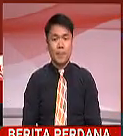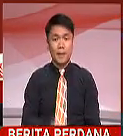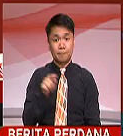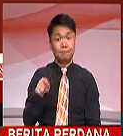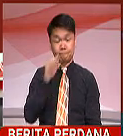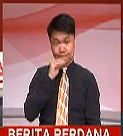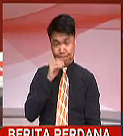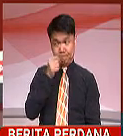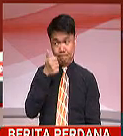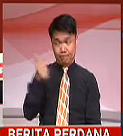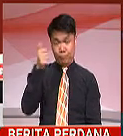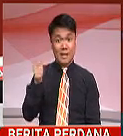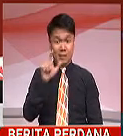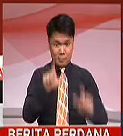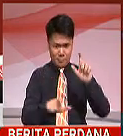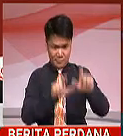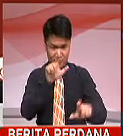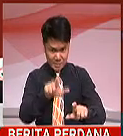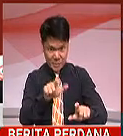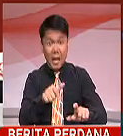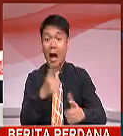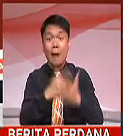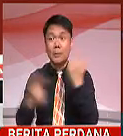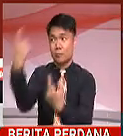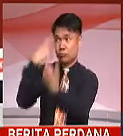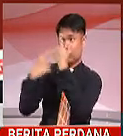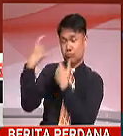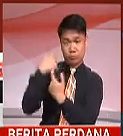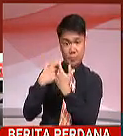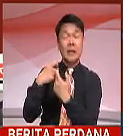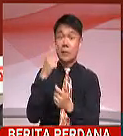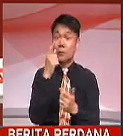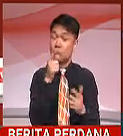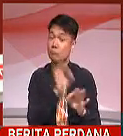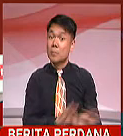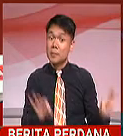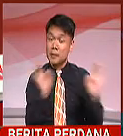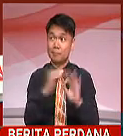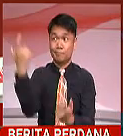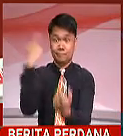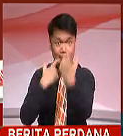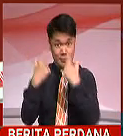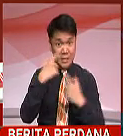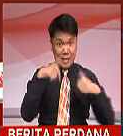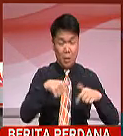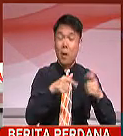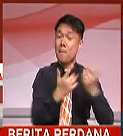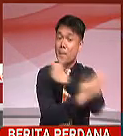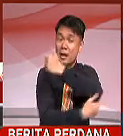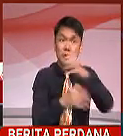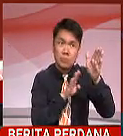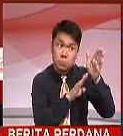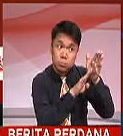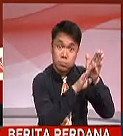Kita meneliti pelaburan apa yang masuk ke dalam negara kita. Itu penting sebab kita nak jadi negara maju. Jadi kita tak boleh